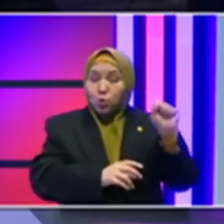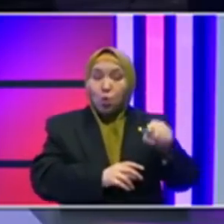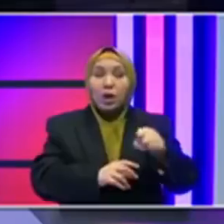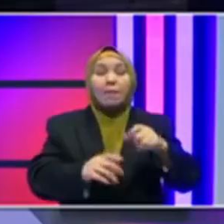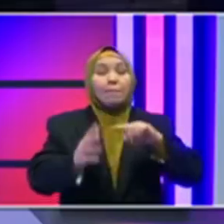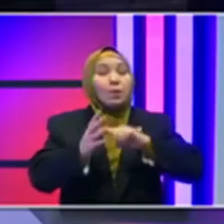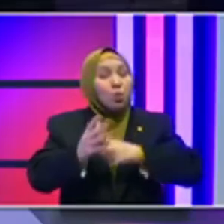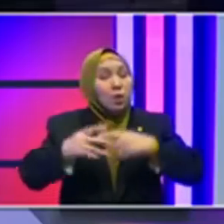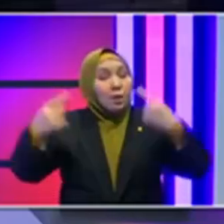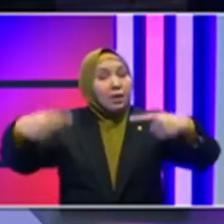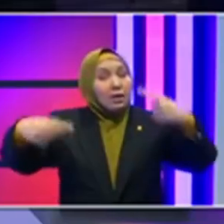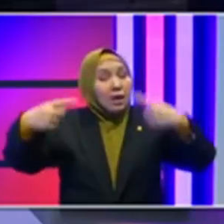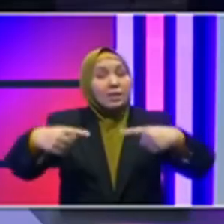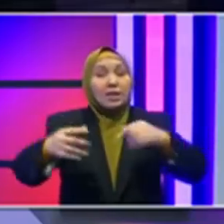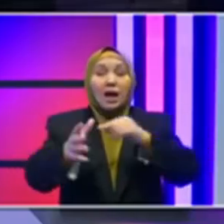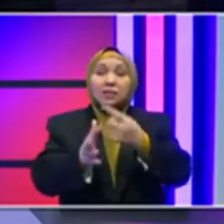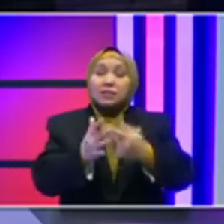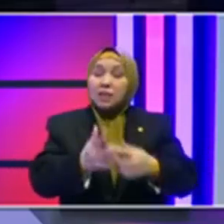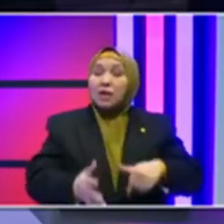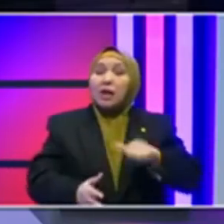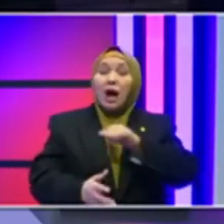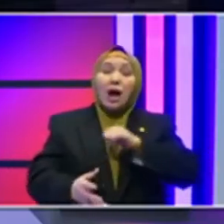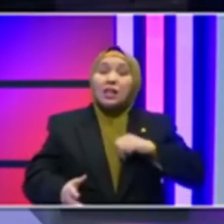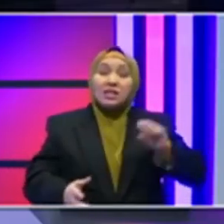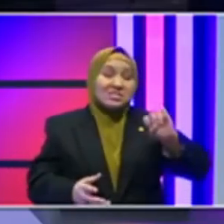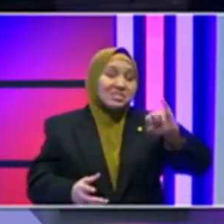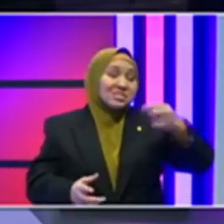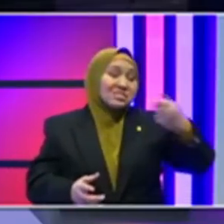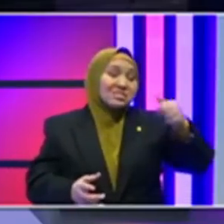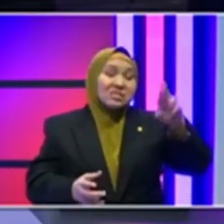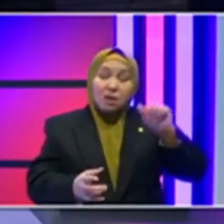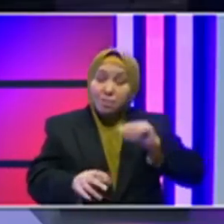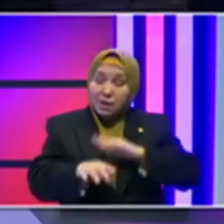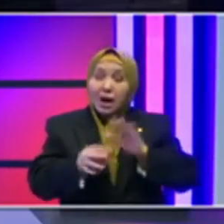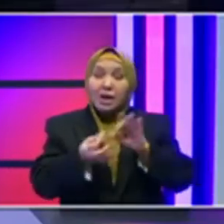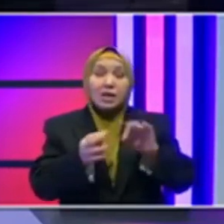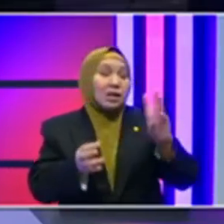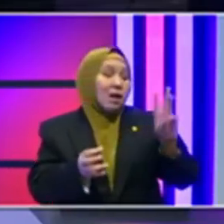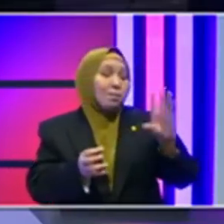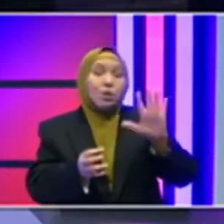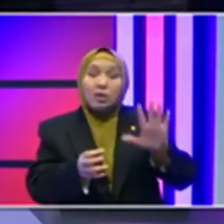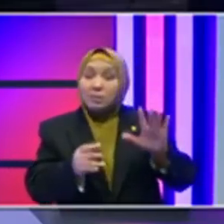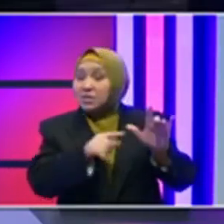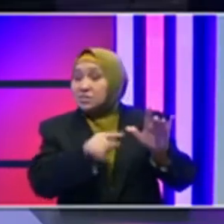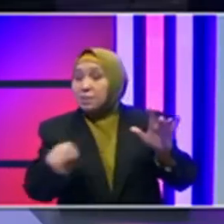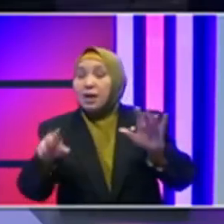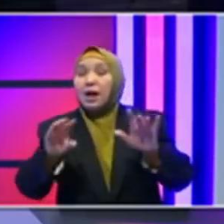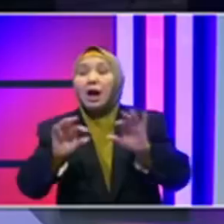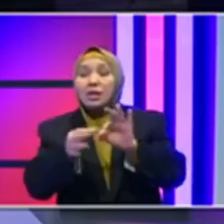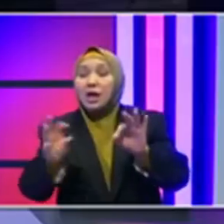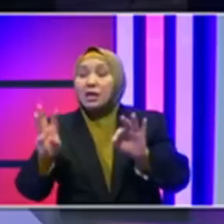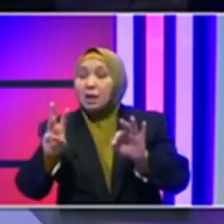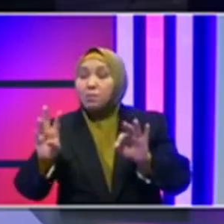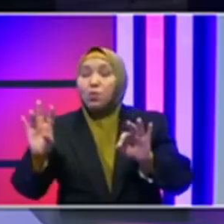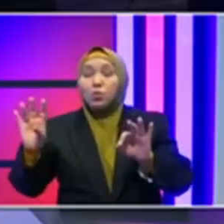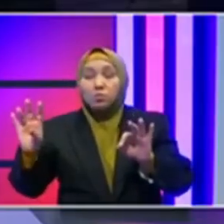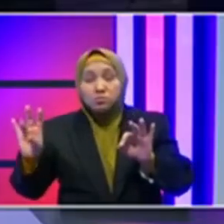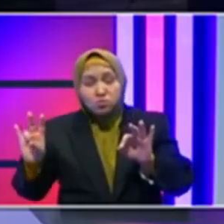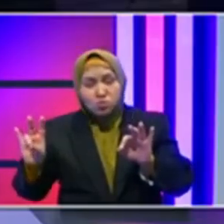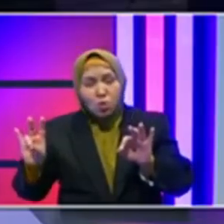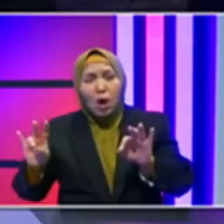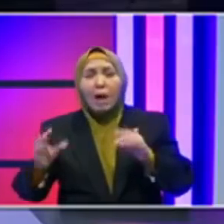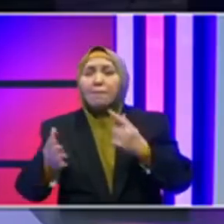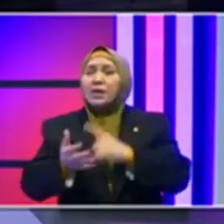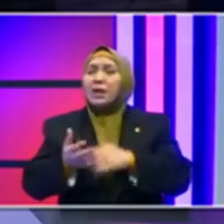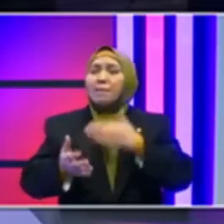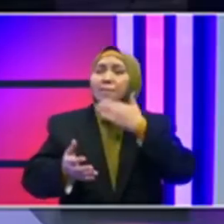tersebut di antara ahli sihir dan juga Nabi Musa pada ayat yang ke-65 sehingga ayat 66 67 tapi ada yang menarik